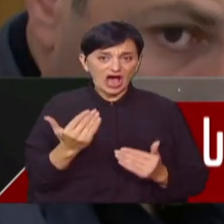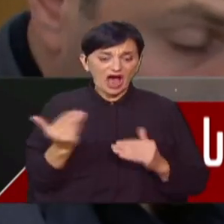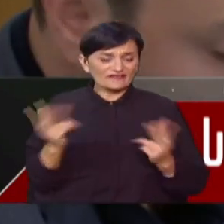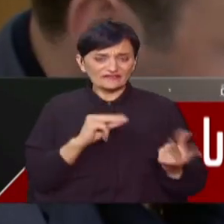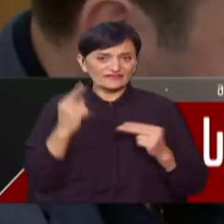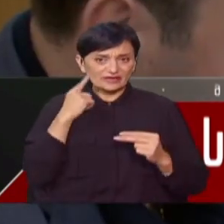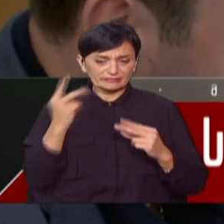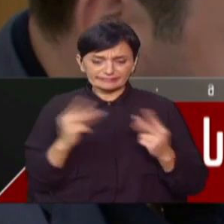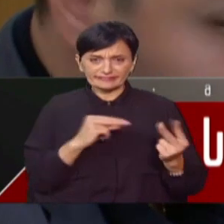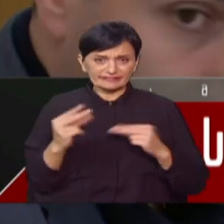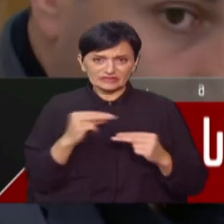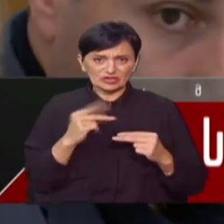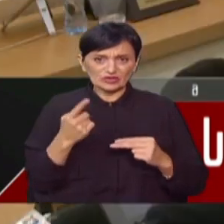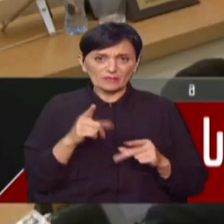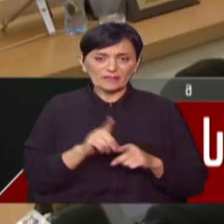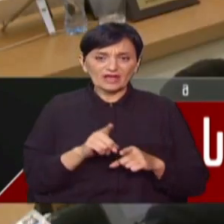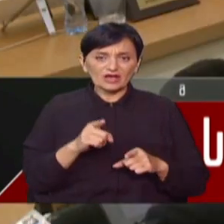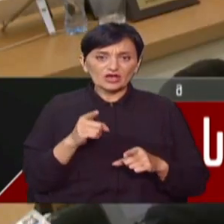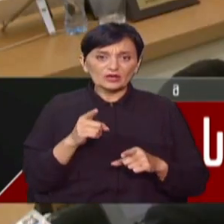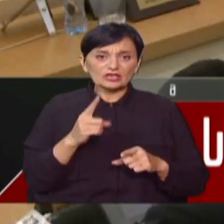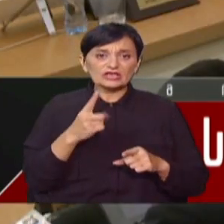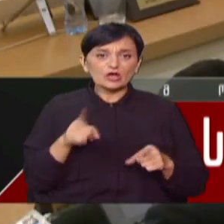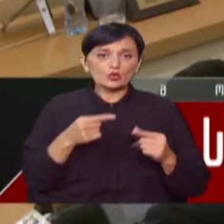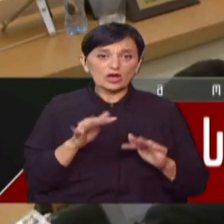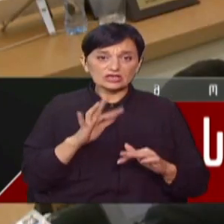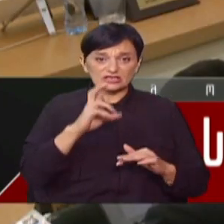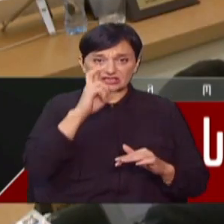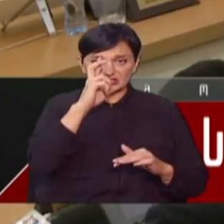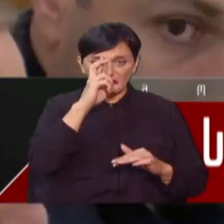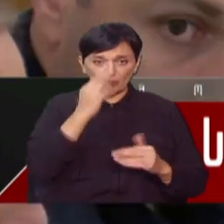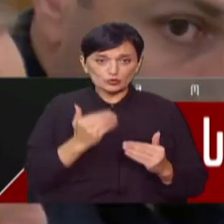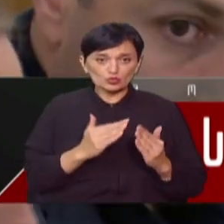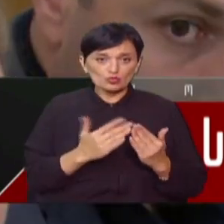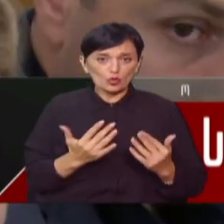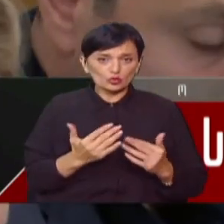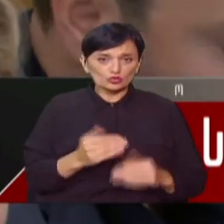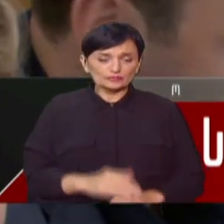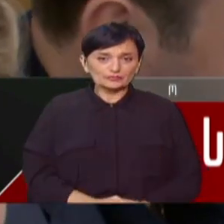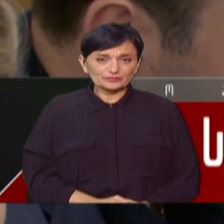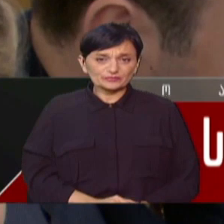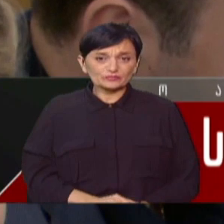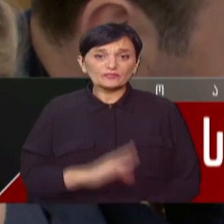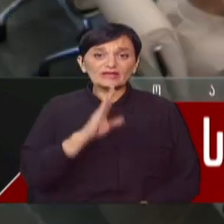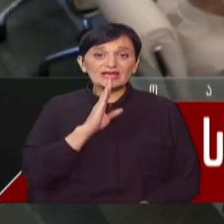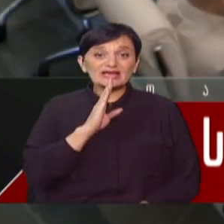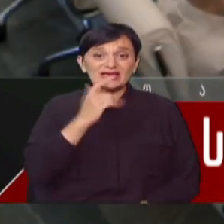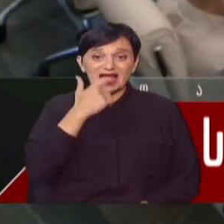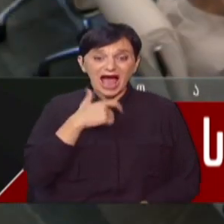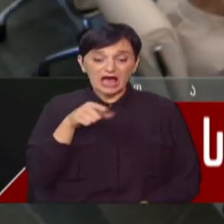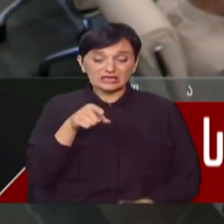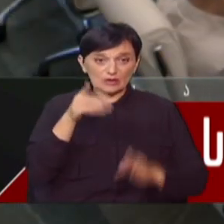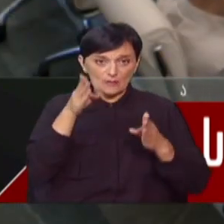არის მონიტორინგის სისტემებში, რატომ არ განხორციელდა ის სამონიტორინგის საპრევენციო ქალბატონი,